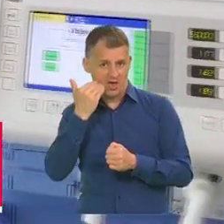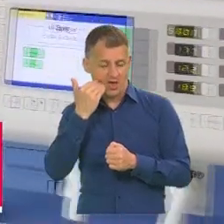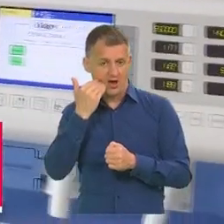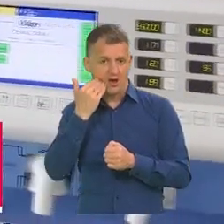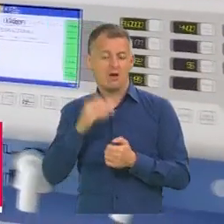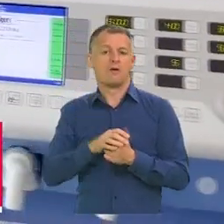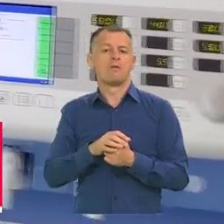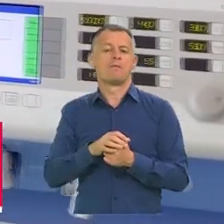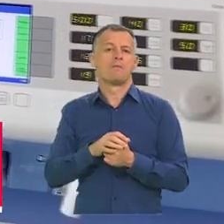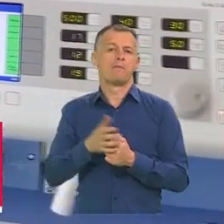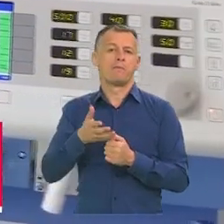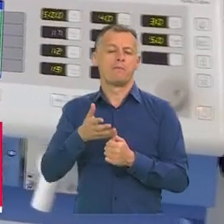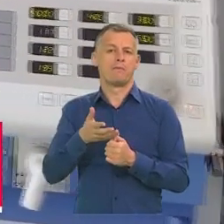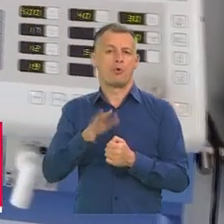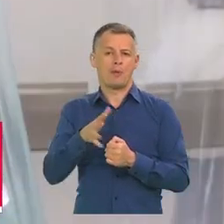probabil